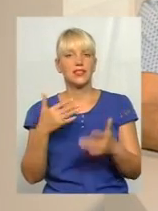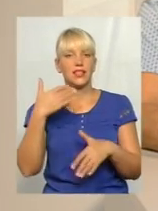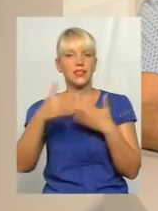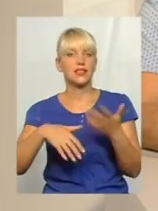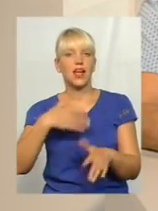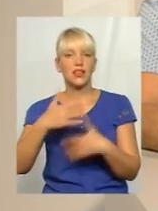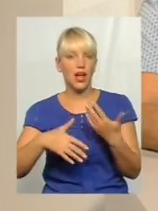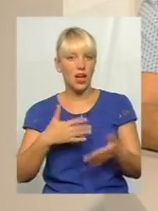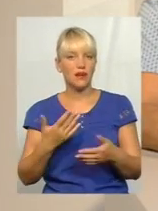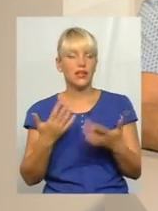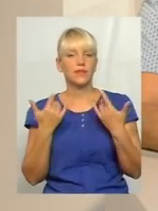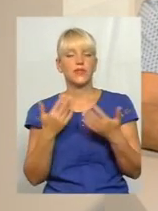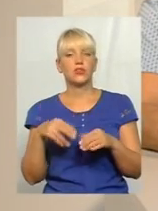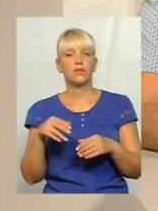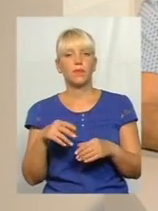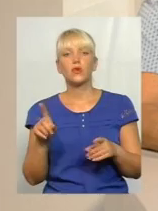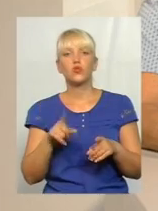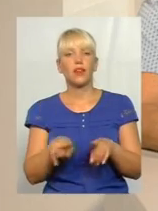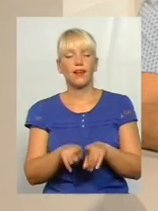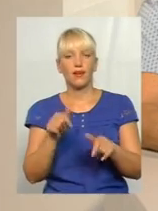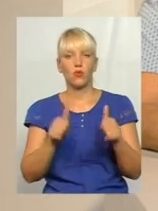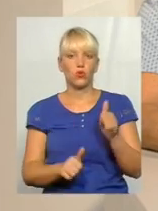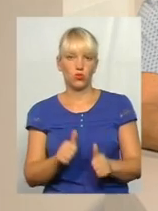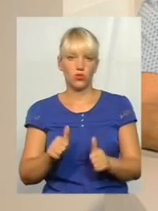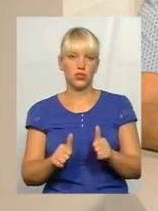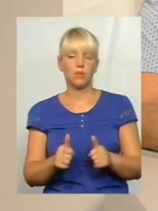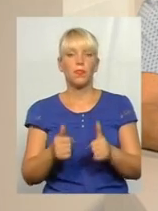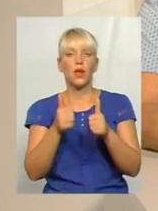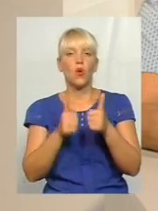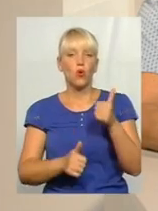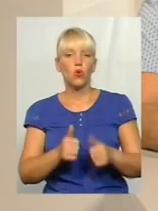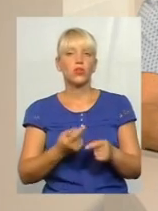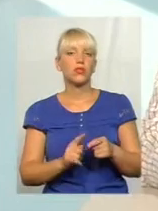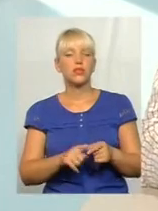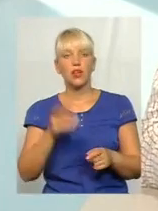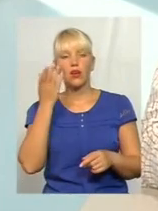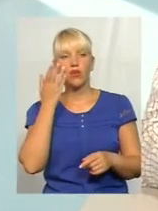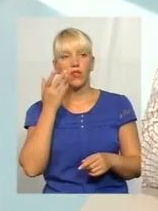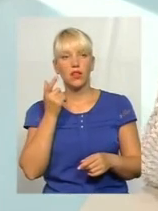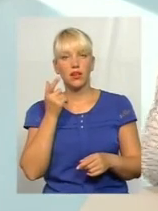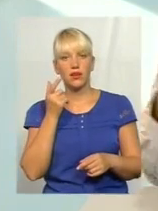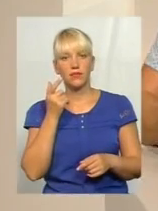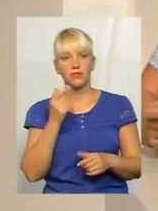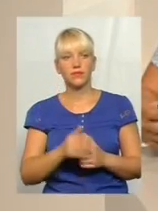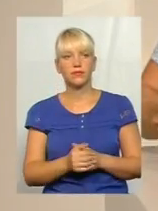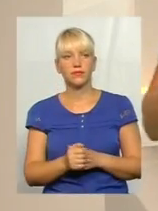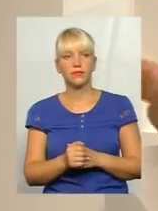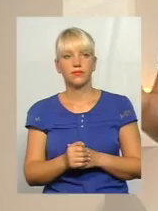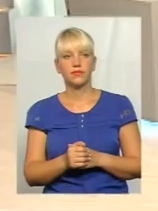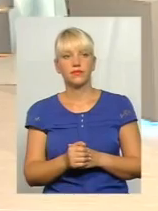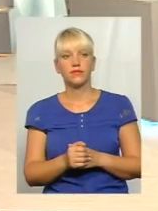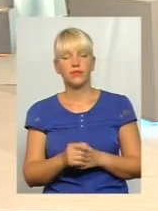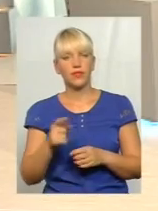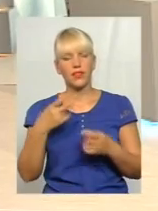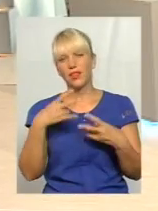само на на рахунок що таке конкурс конкурс - це коли виходить е давайте не будемо пояснювати що таке конкурс так